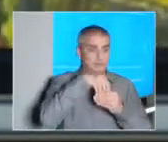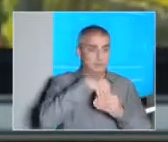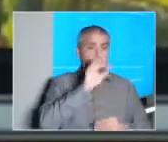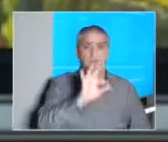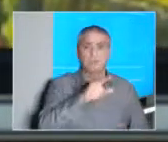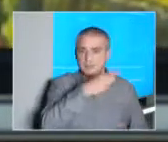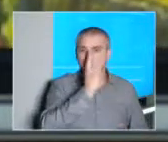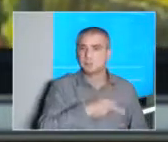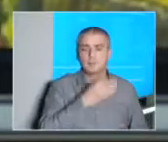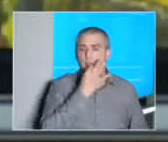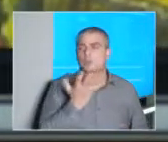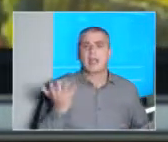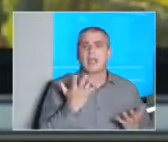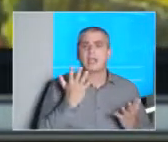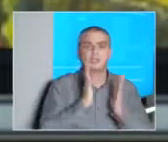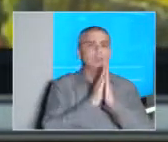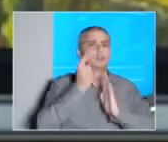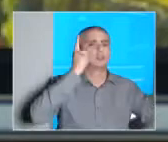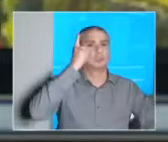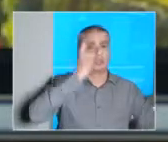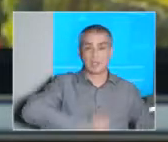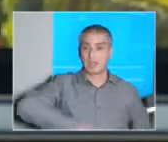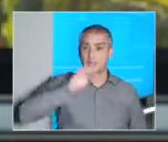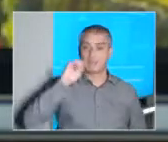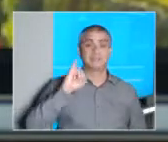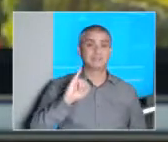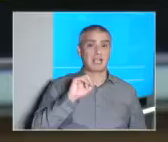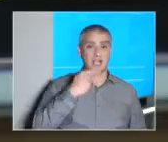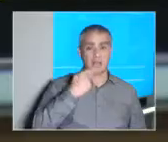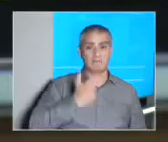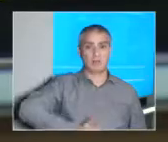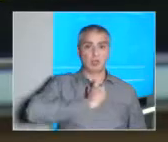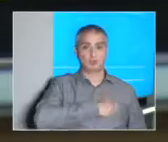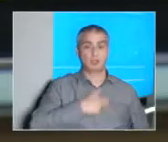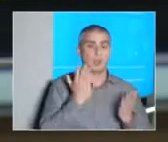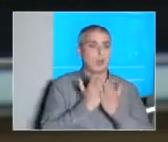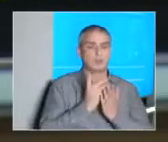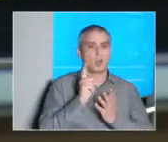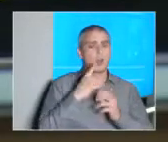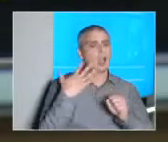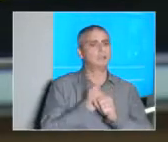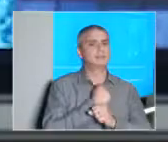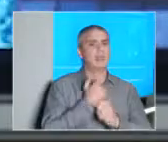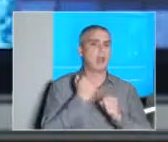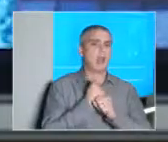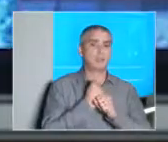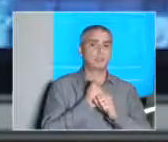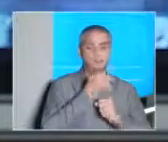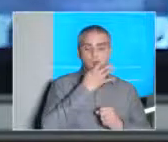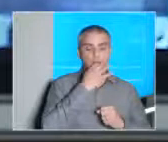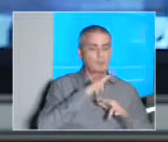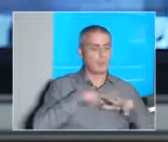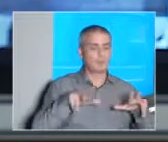עבורך, הם צריכים לשאול איך זה שב-16 שנים של מאיר יצחק הלוי, כראש עיריית אלעד, הוא לא הצליח לגרום